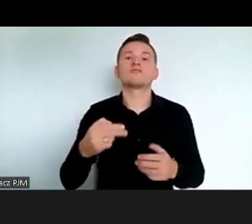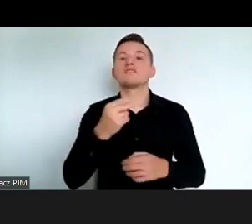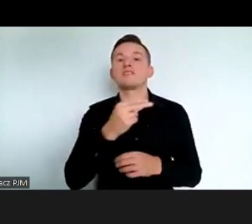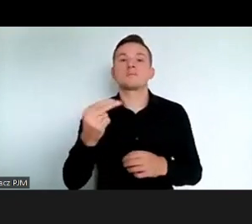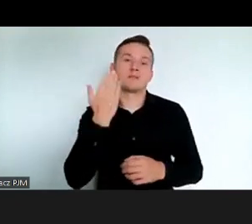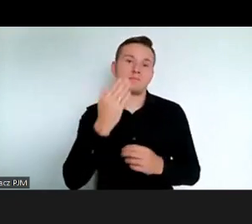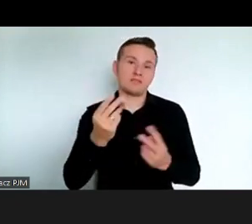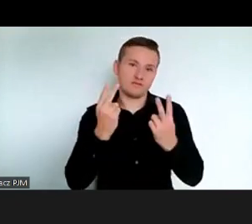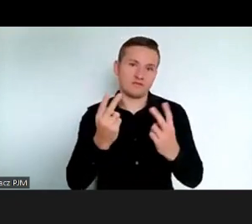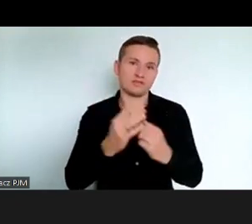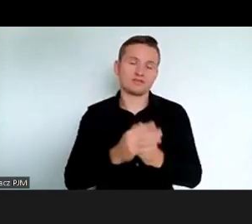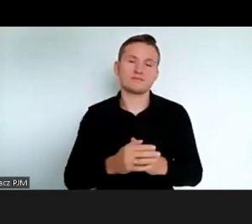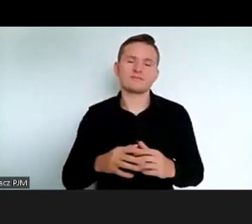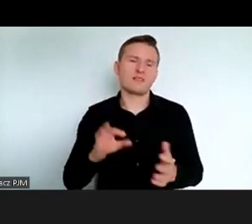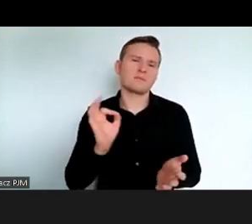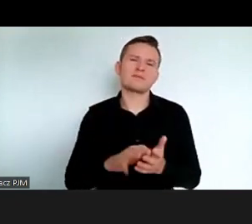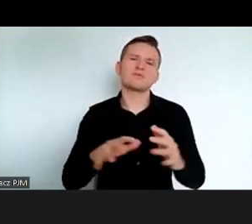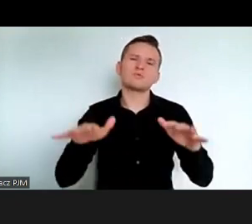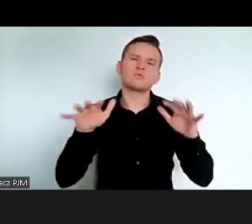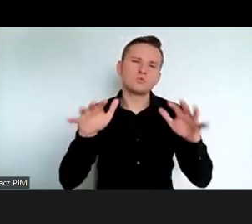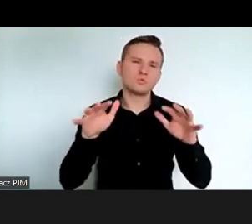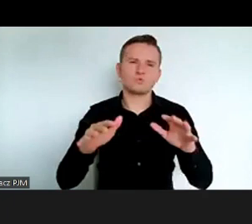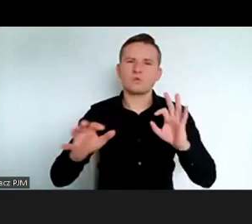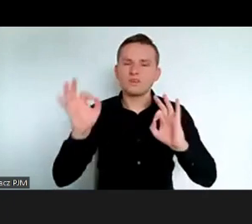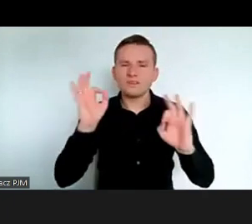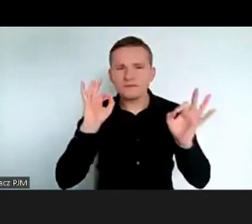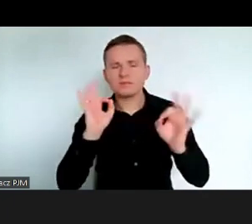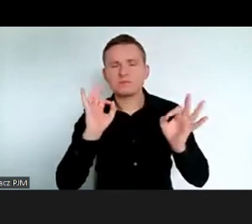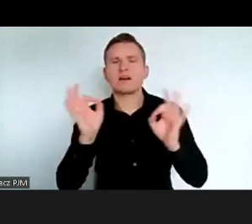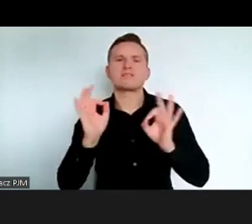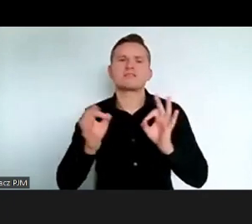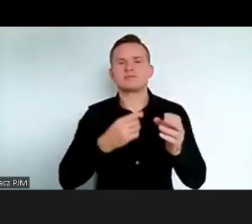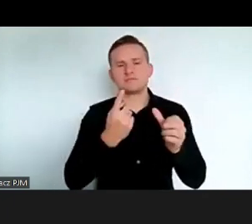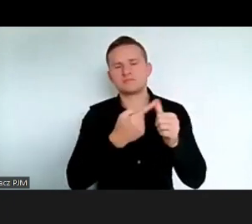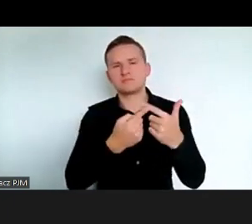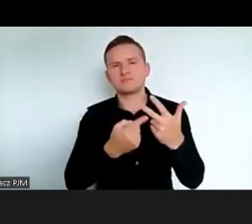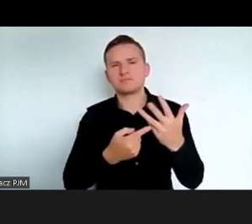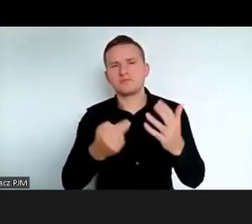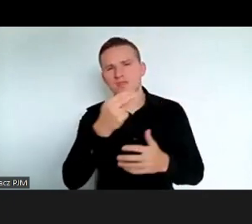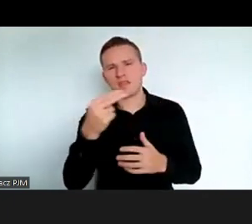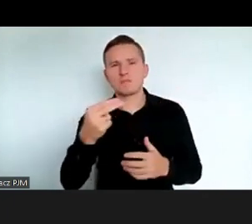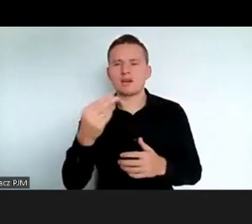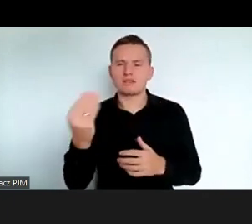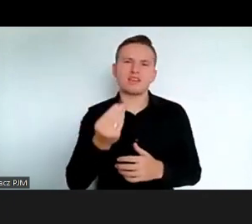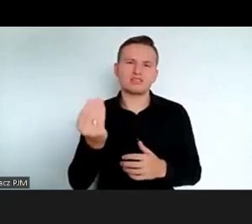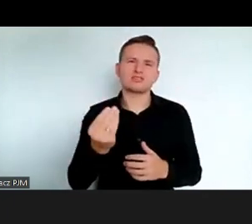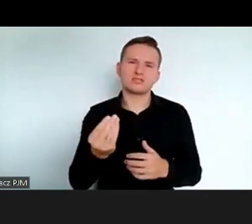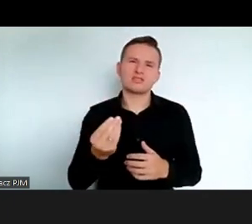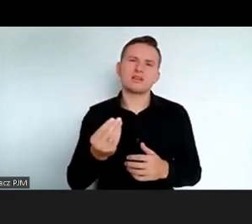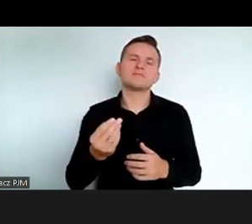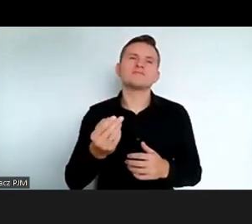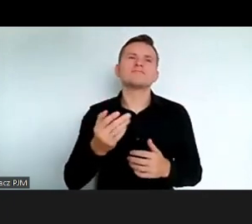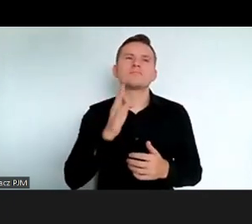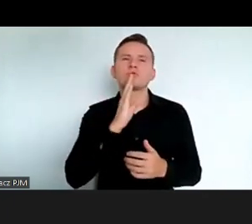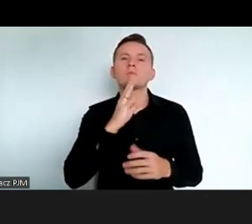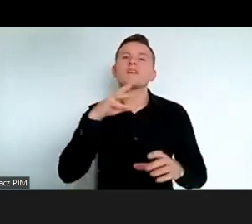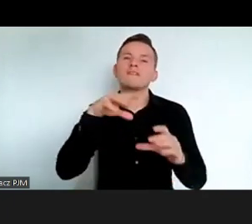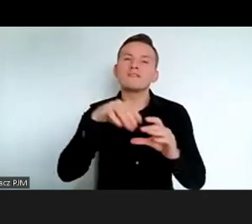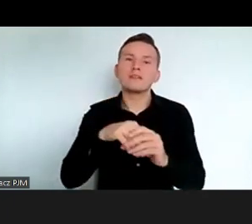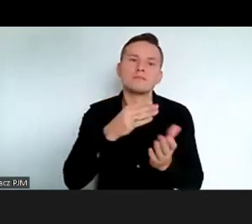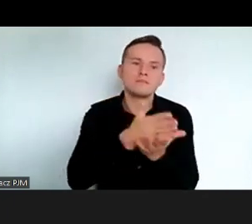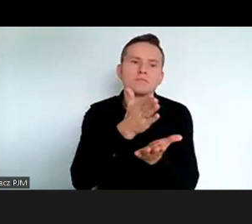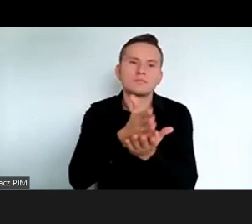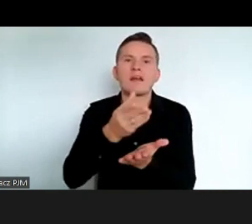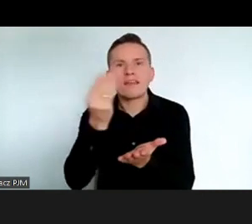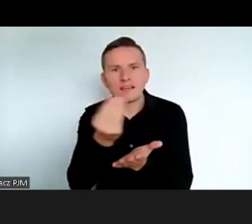dużo informacji, dużo elementów z tego tematu nie zostało poruszonych, ale to tylko świadczy o tym, że